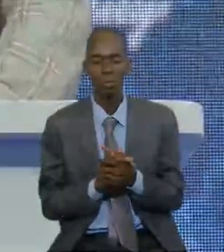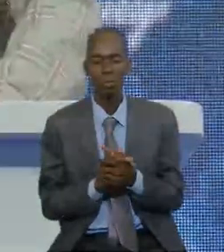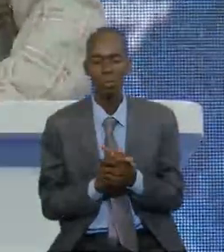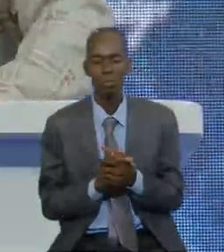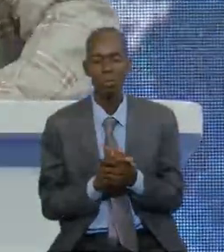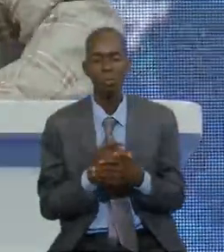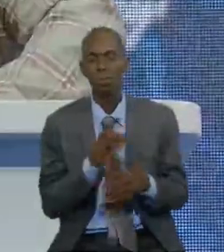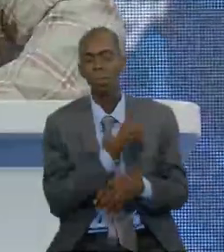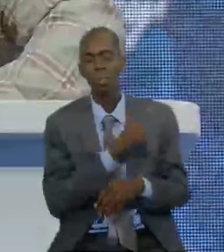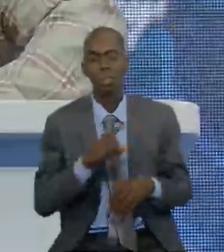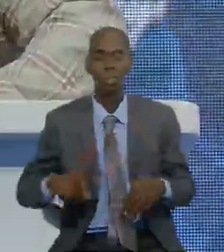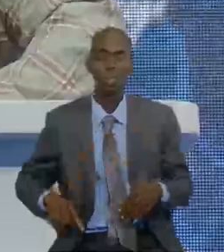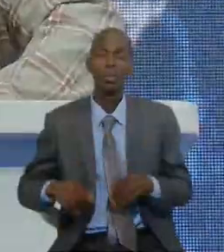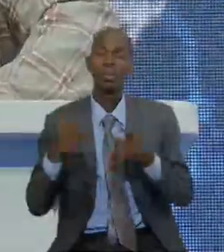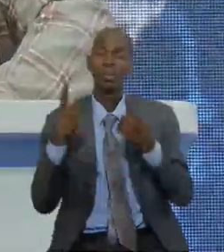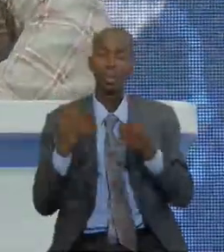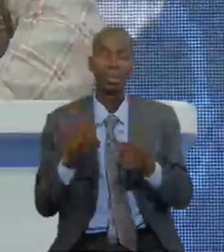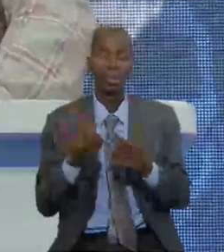démoniaques